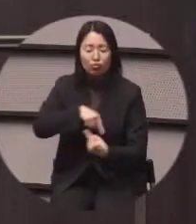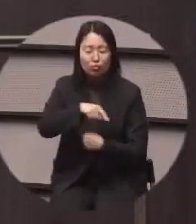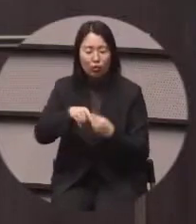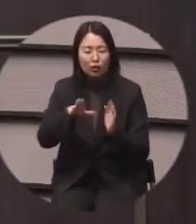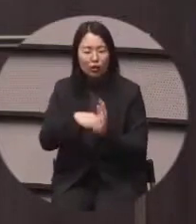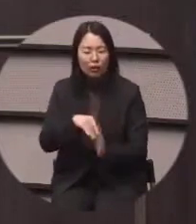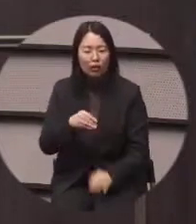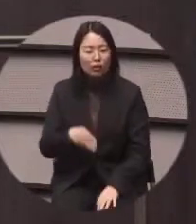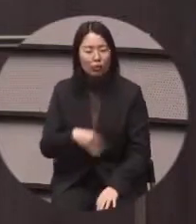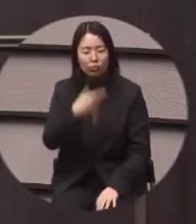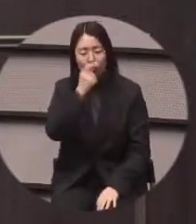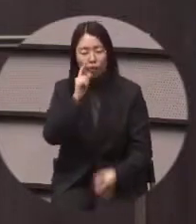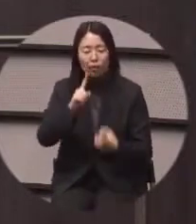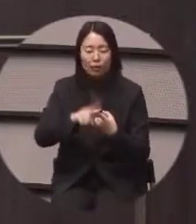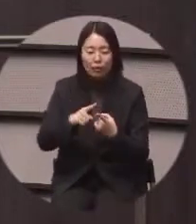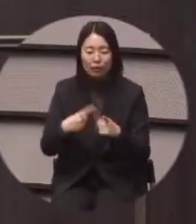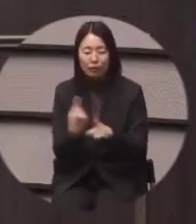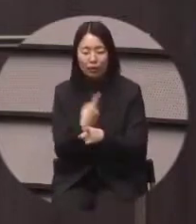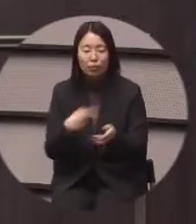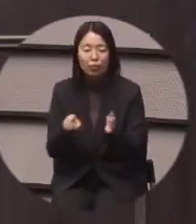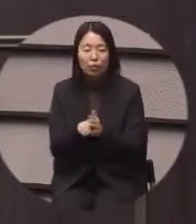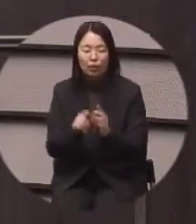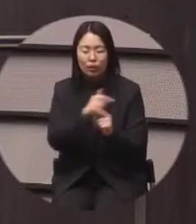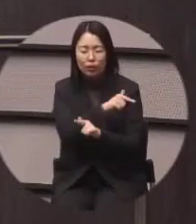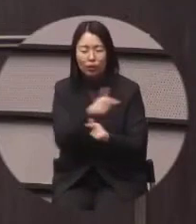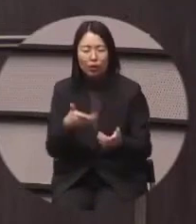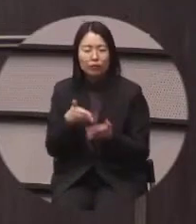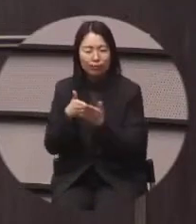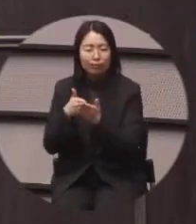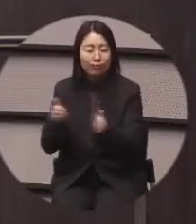부분의 개선을 위해 다양한 의견을 제시하기도 했습니다.